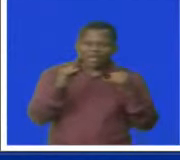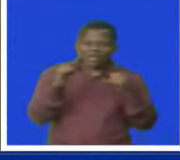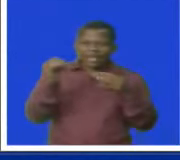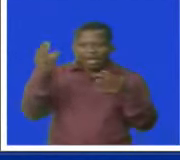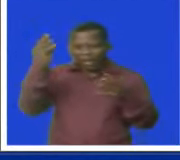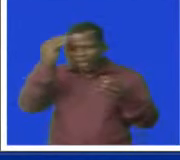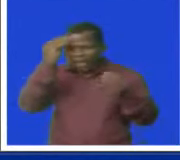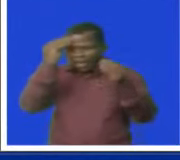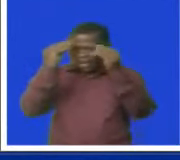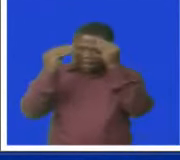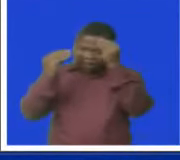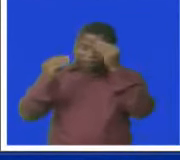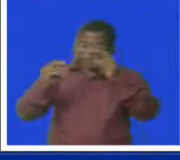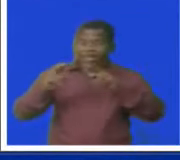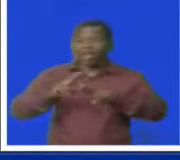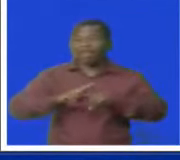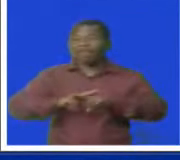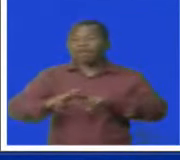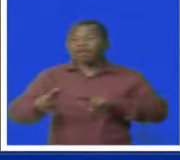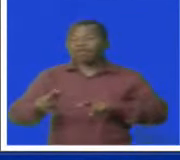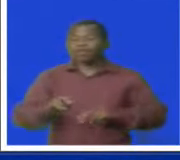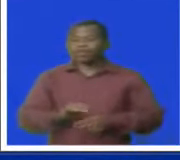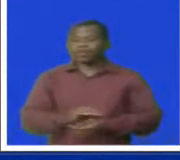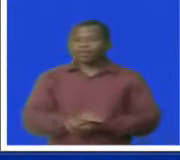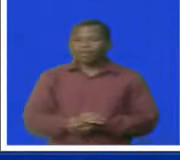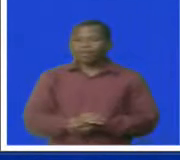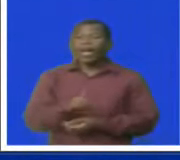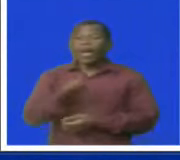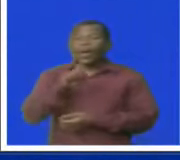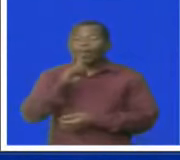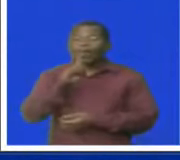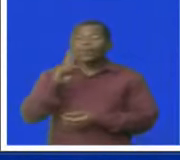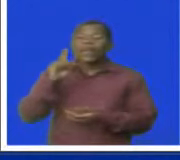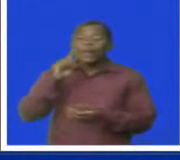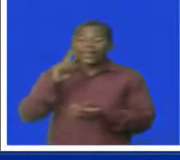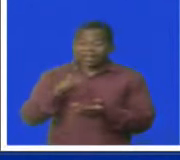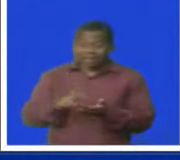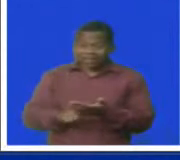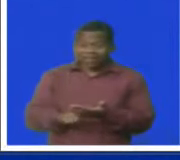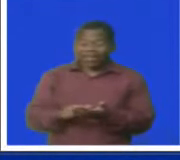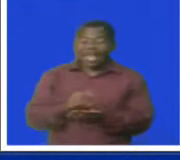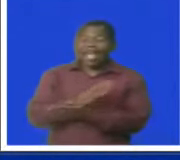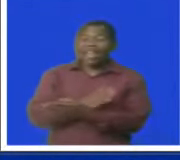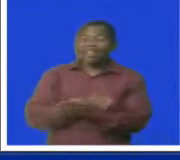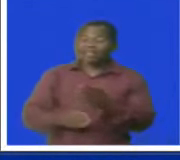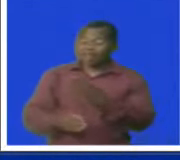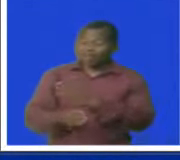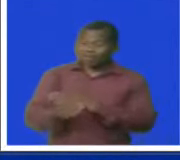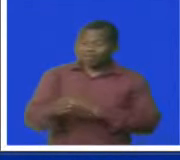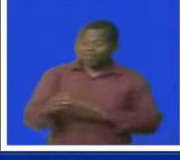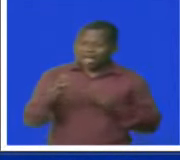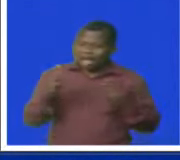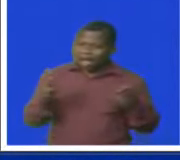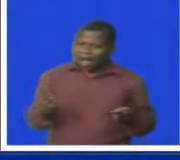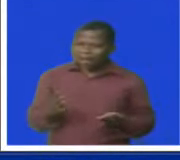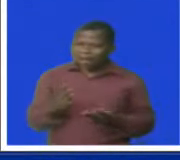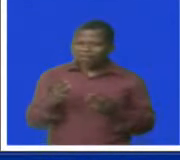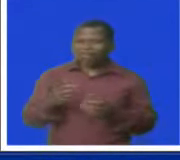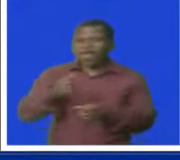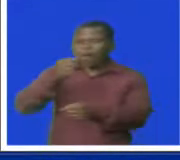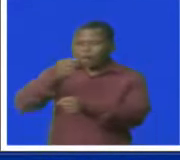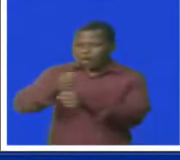bami labakhubatekile bayakhona kusebenza bayakhona kusho ukuthi bona bafise